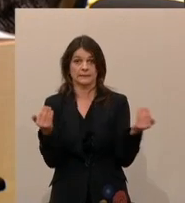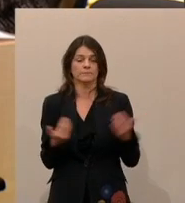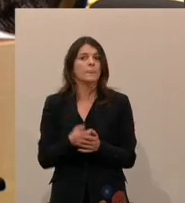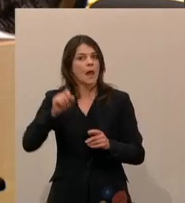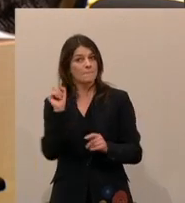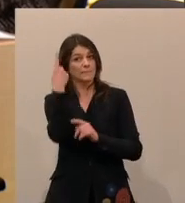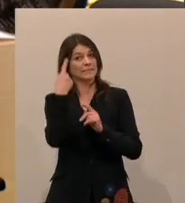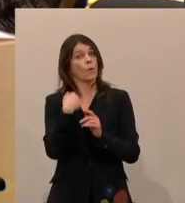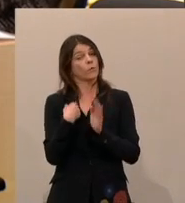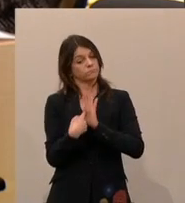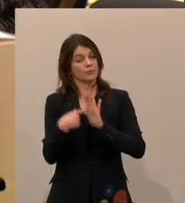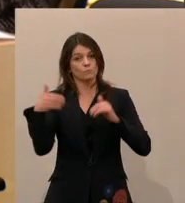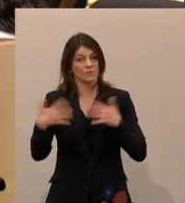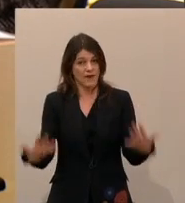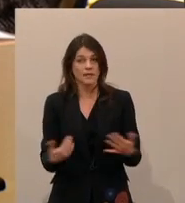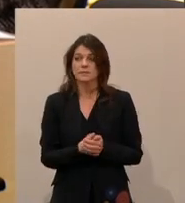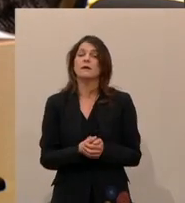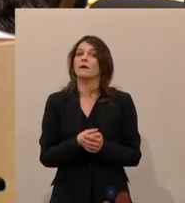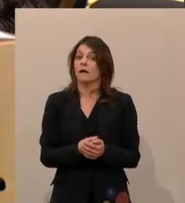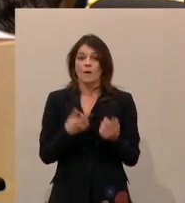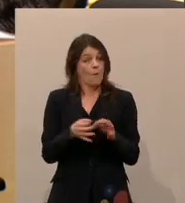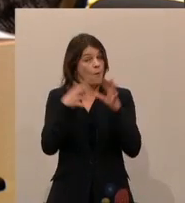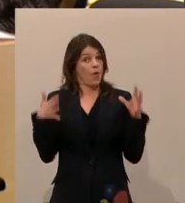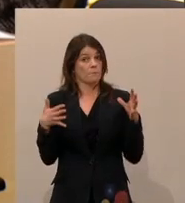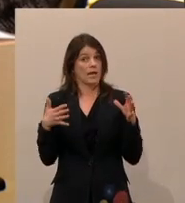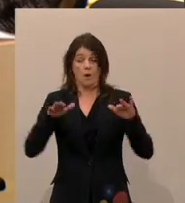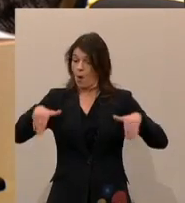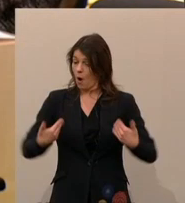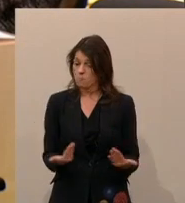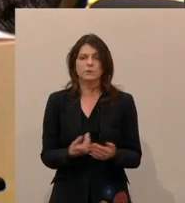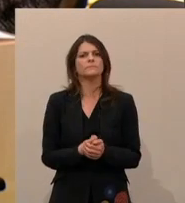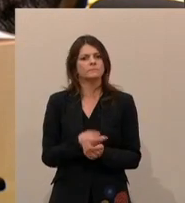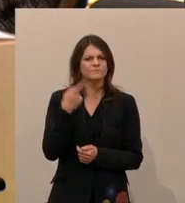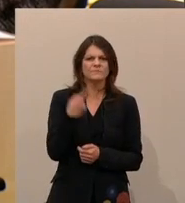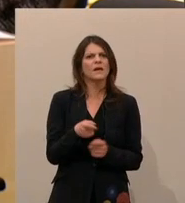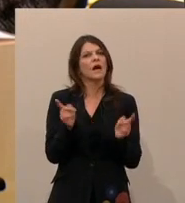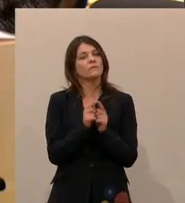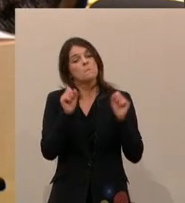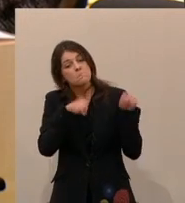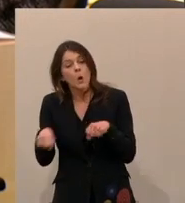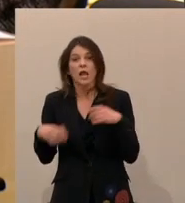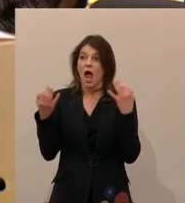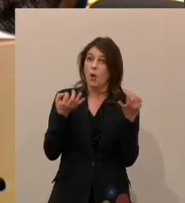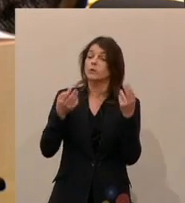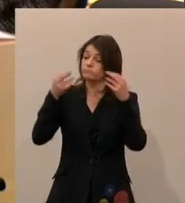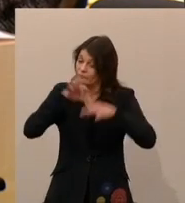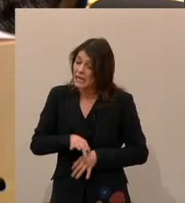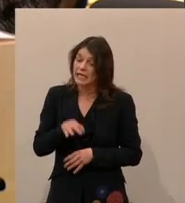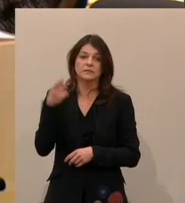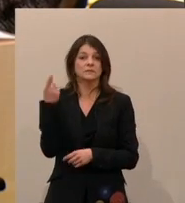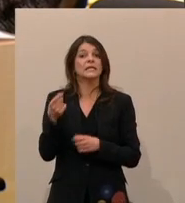Besonders hervorzustreichen ist Folgendes. Unabhängig davon, ob es sich um eine fakultative oder eine